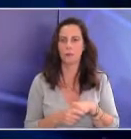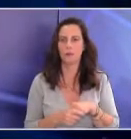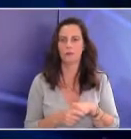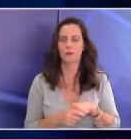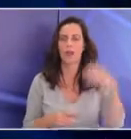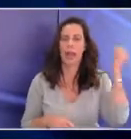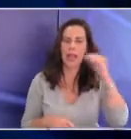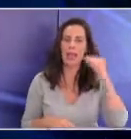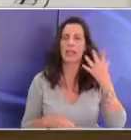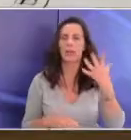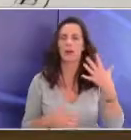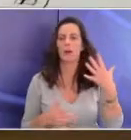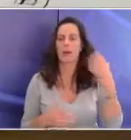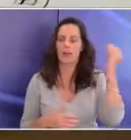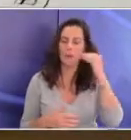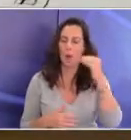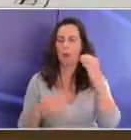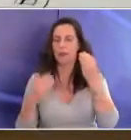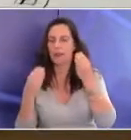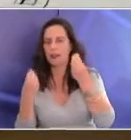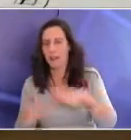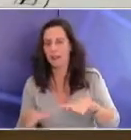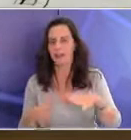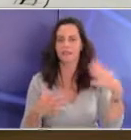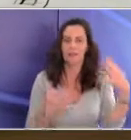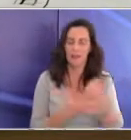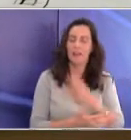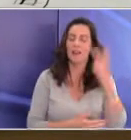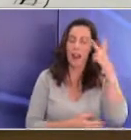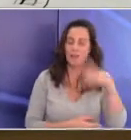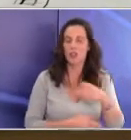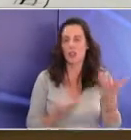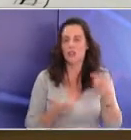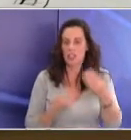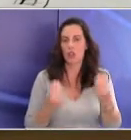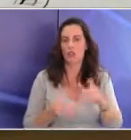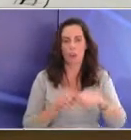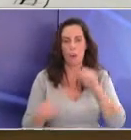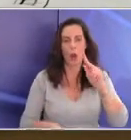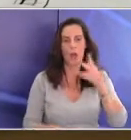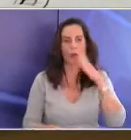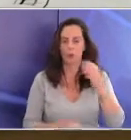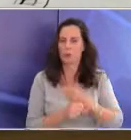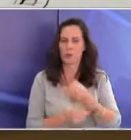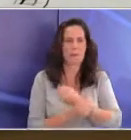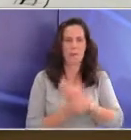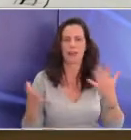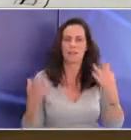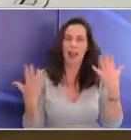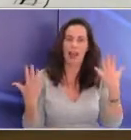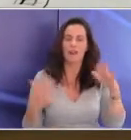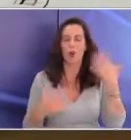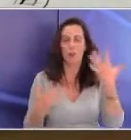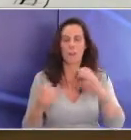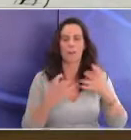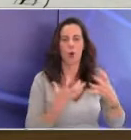כאילו ללמוד, לנצח, ללמוד להפסיד, ללמוד שזה חלק מהקהילה ושזה טוב. ואני חושבת שזה מה שהפועל קטמון עושים בצורה מדהימה, והלוואי ועוד הרבה